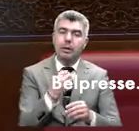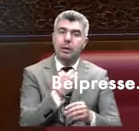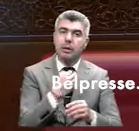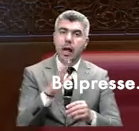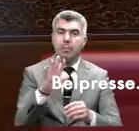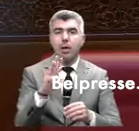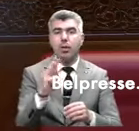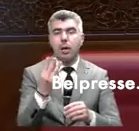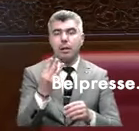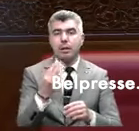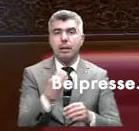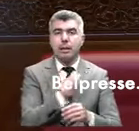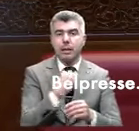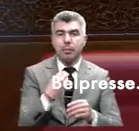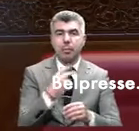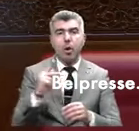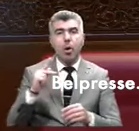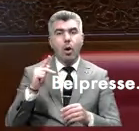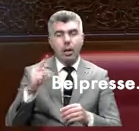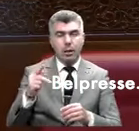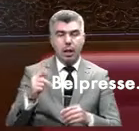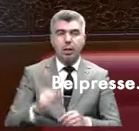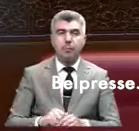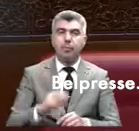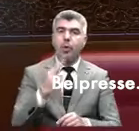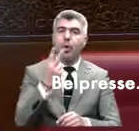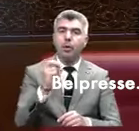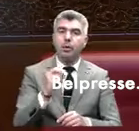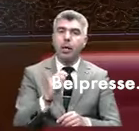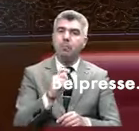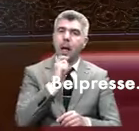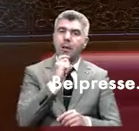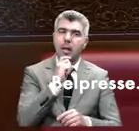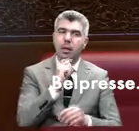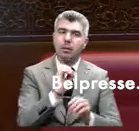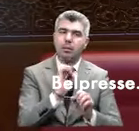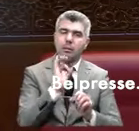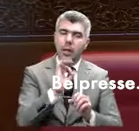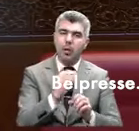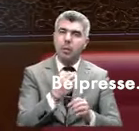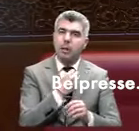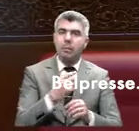35 مشاو للسبيطار ديال القنيطره، و20 بقاو في محلهم. اذا الحمد